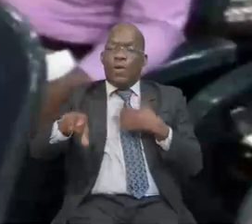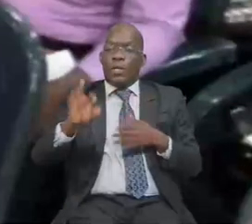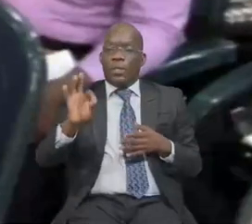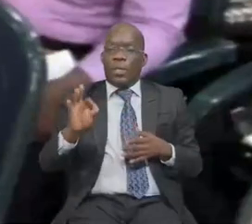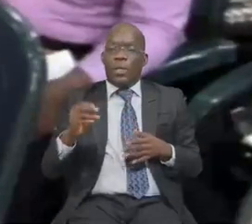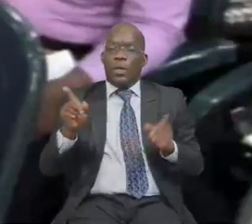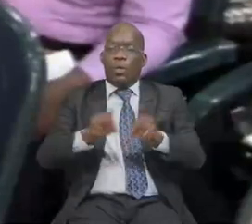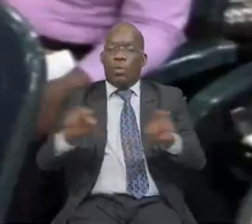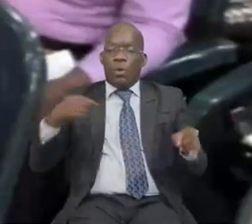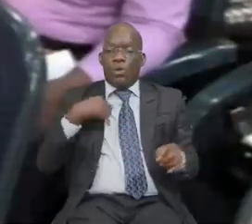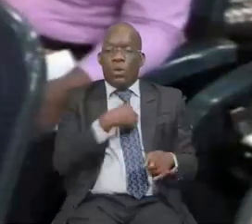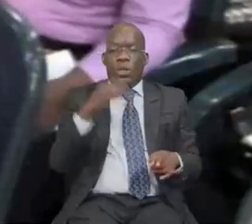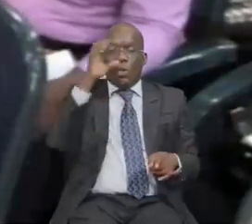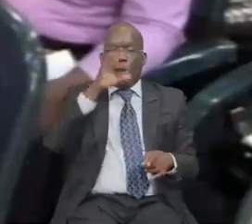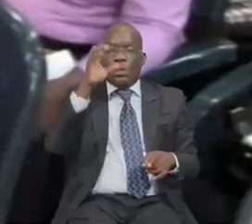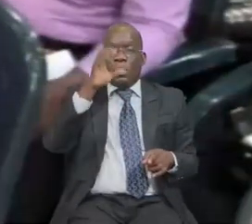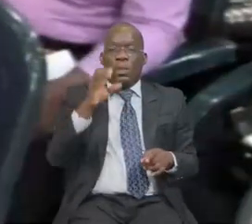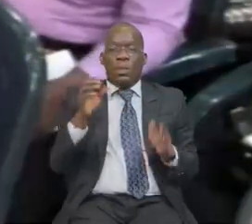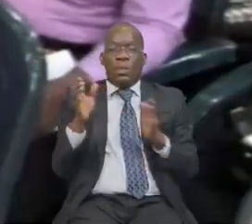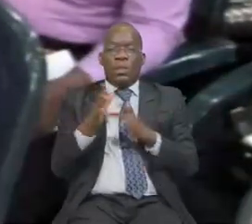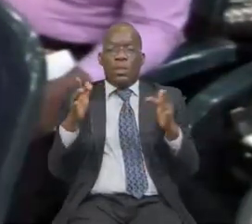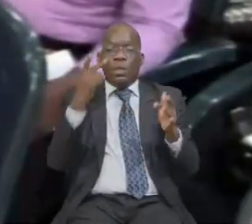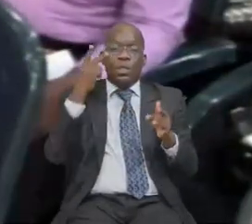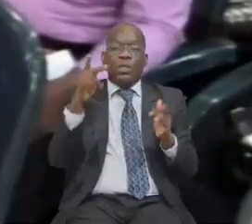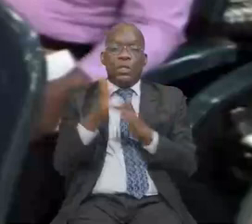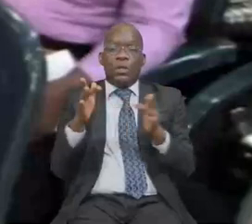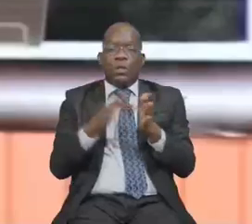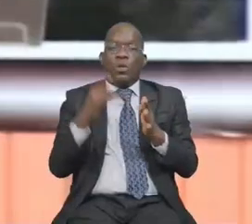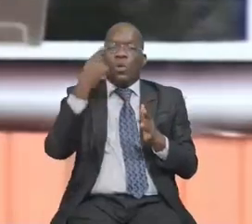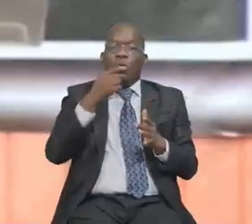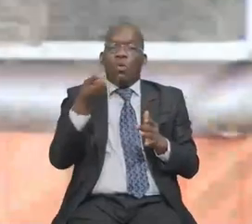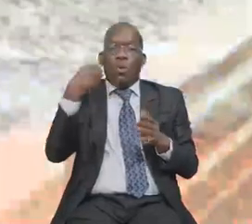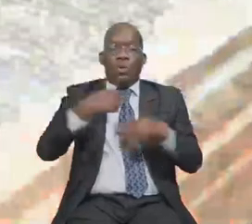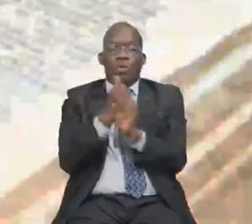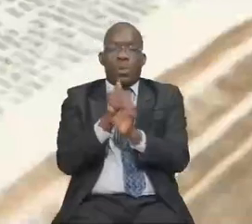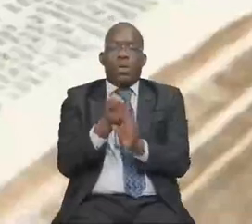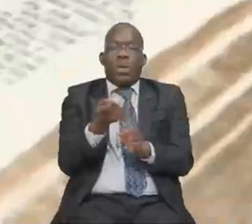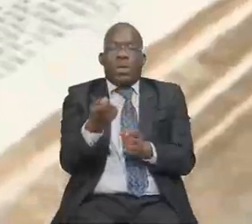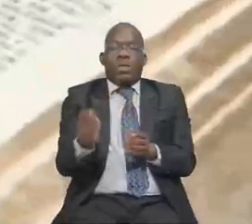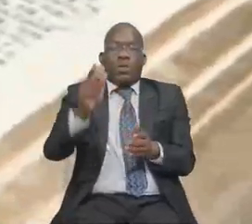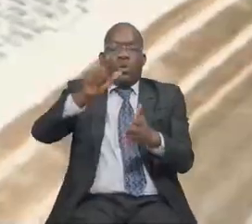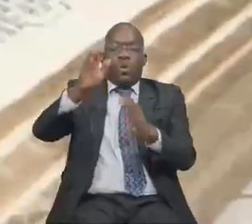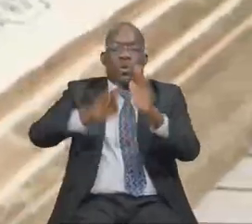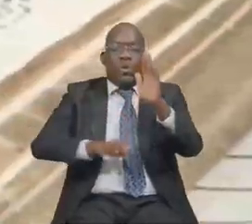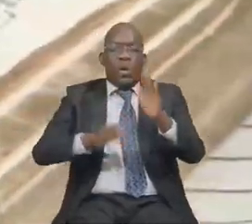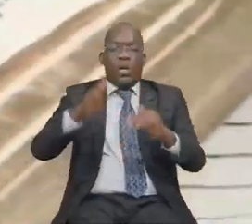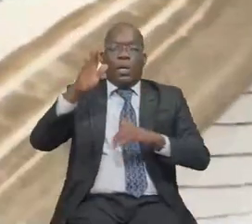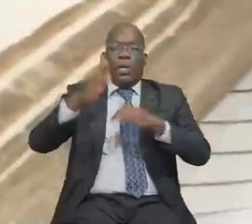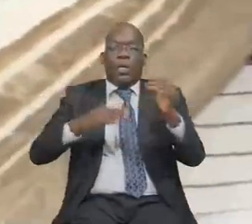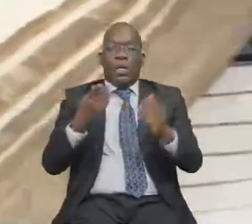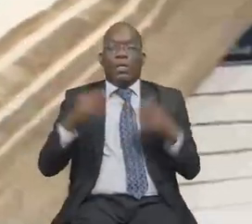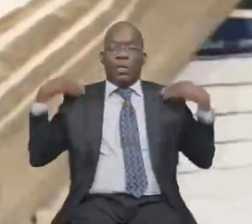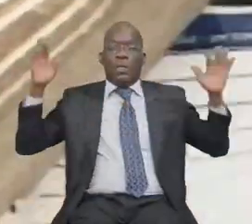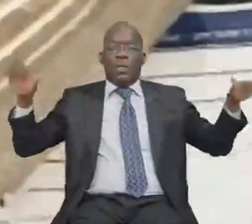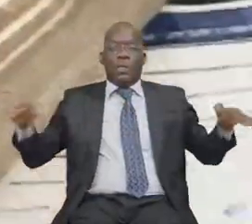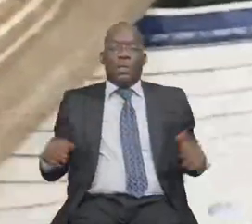Mais celui qui a été abaissé pour un peu de temps au-dessous des anges, Jésus, nous le voyons, couronné de gloire et